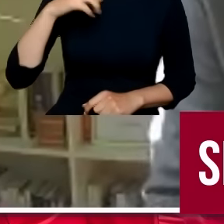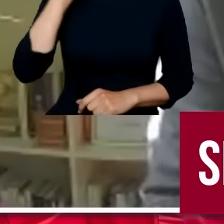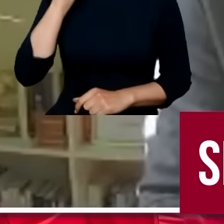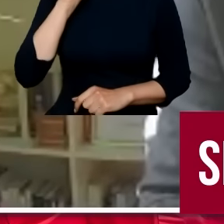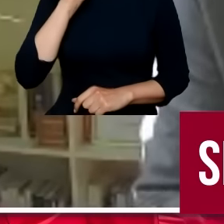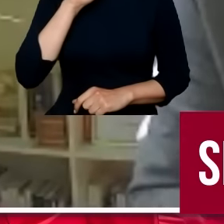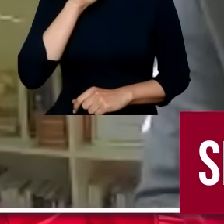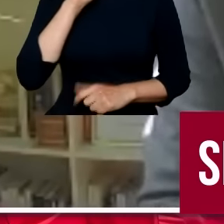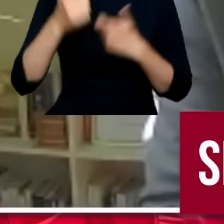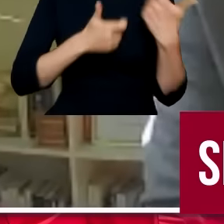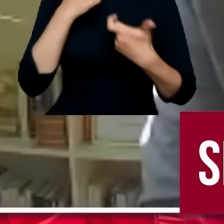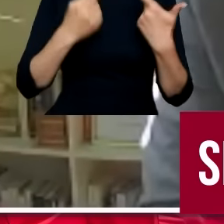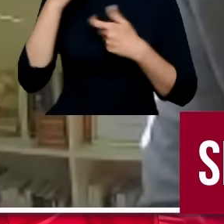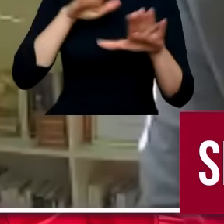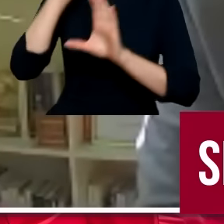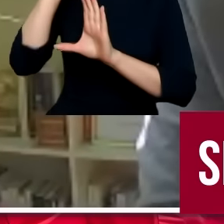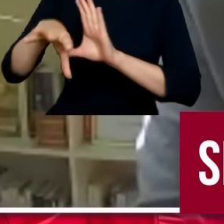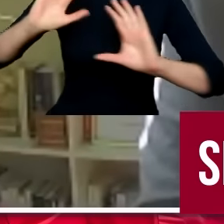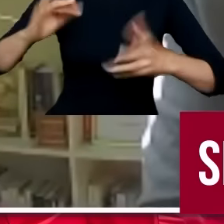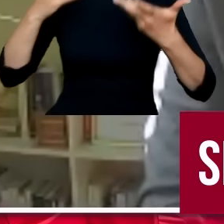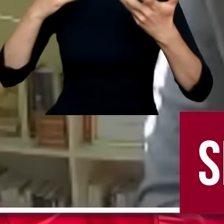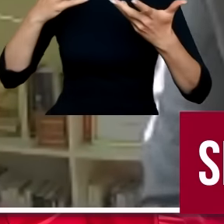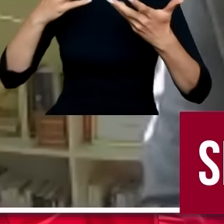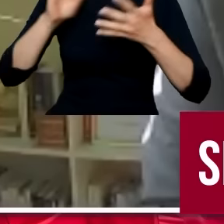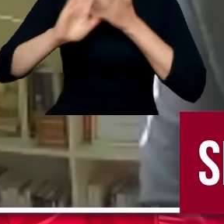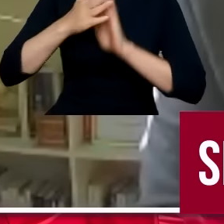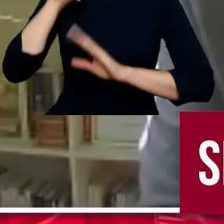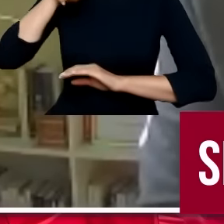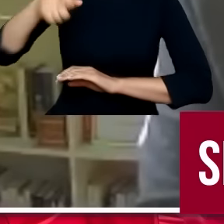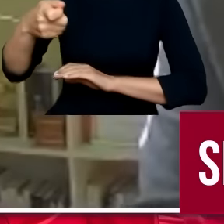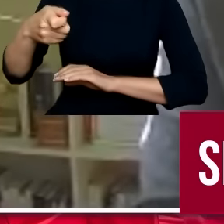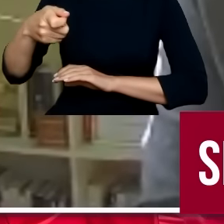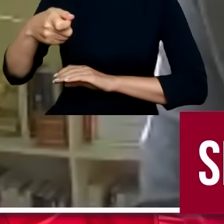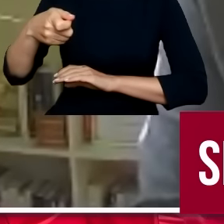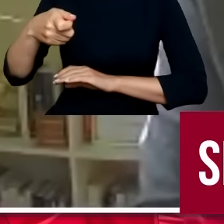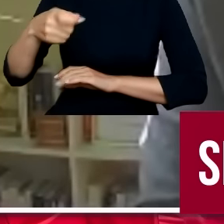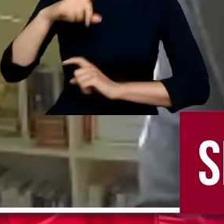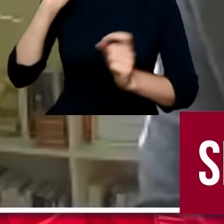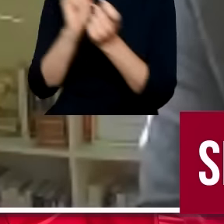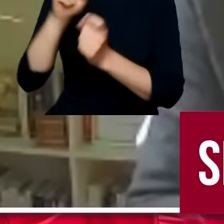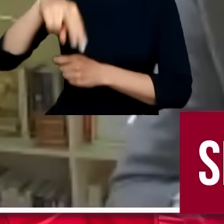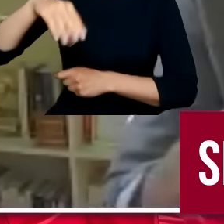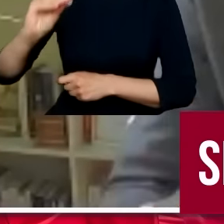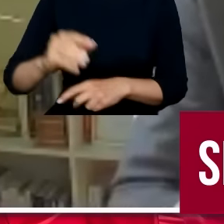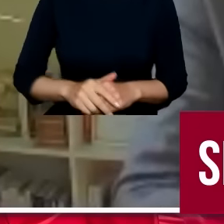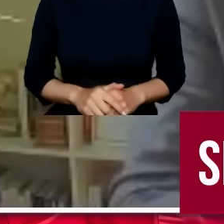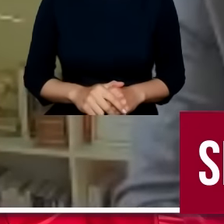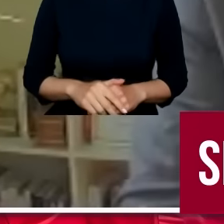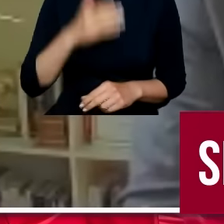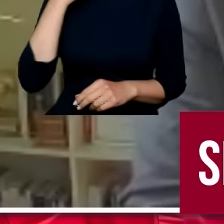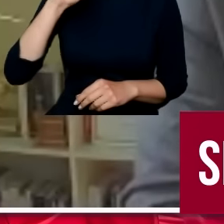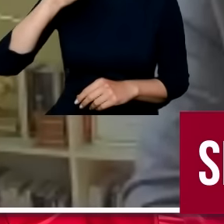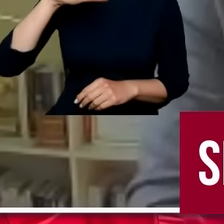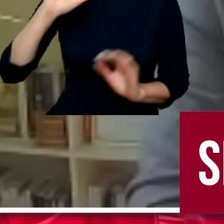w jedno miejsce gdzie łatwo będzie przypiąć im łatkę że są antyunijna że nie są ekologami nie